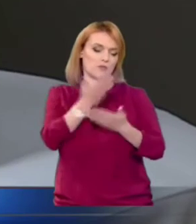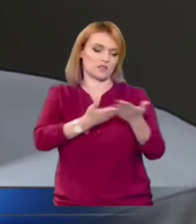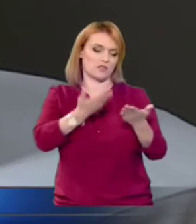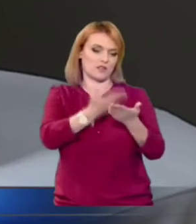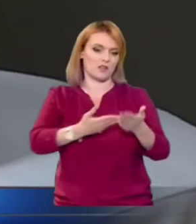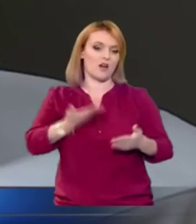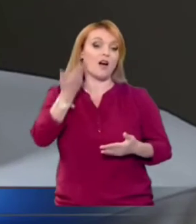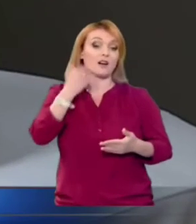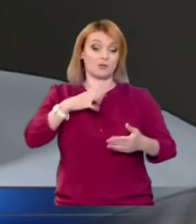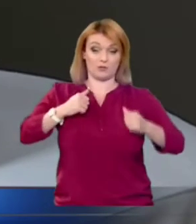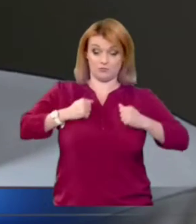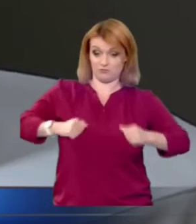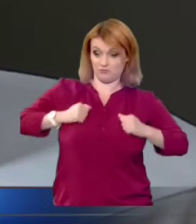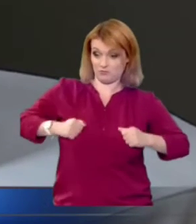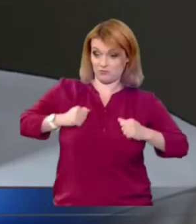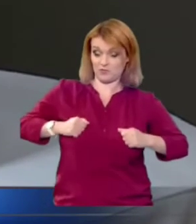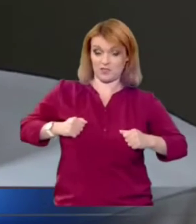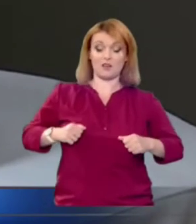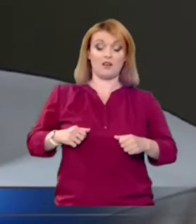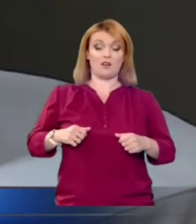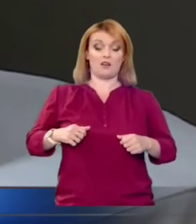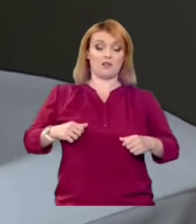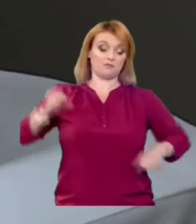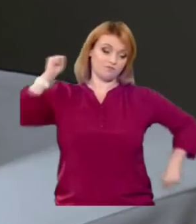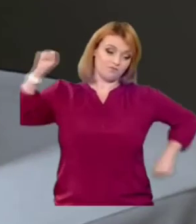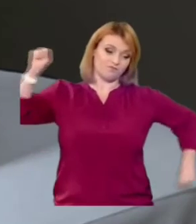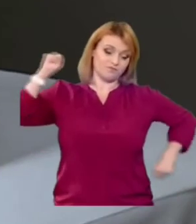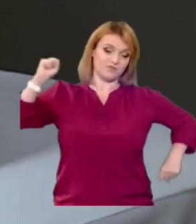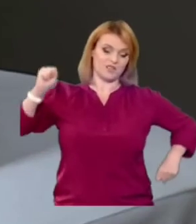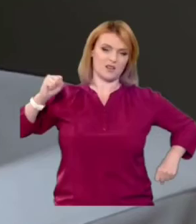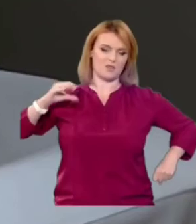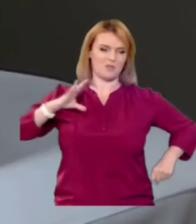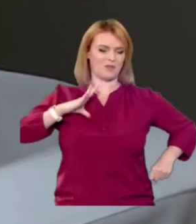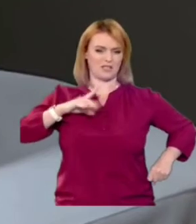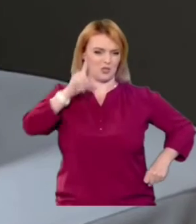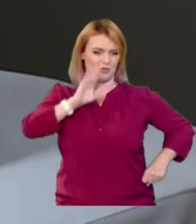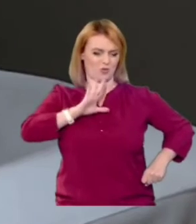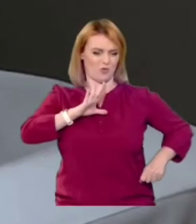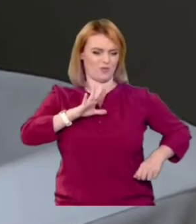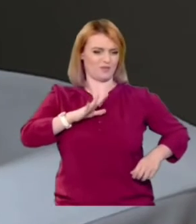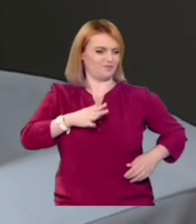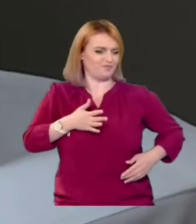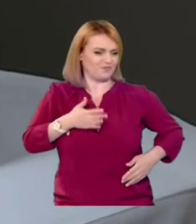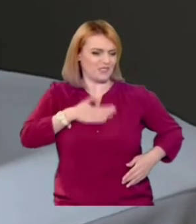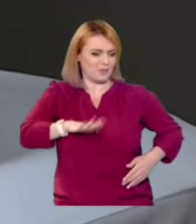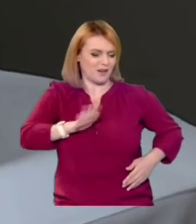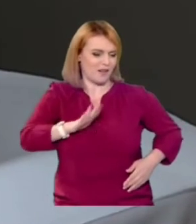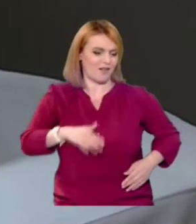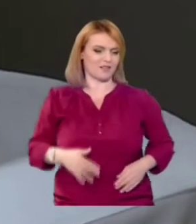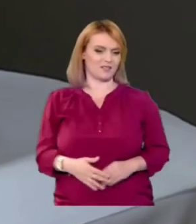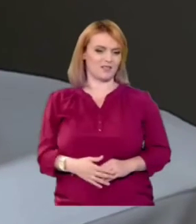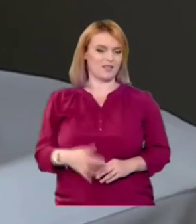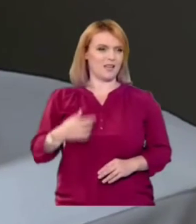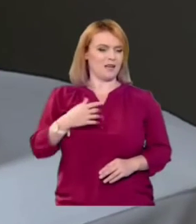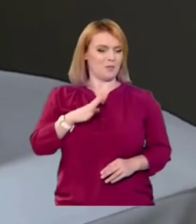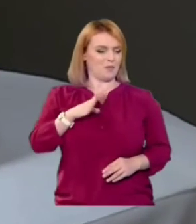făceam baie, cu buretele o atingeam și îmi provoca disconfort. Și tot, mi-era